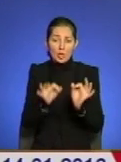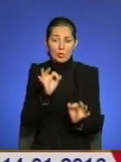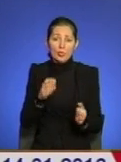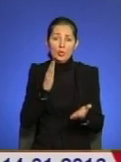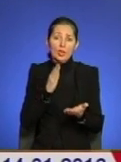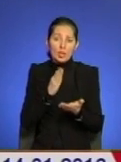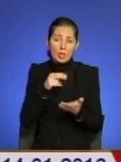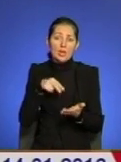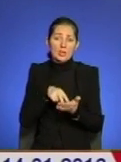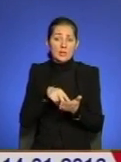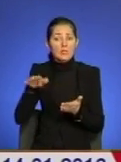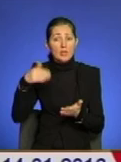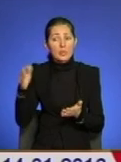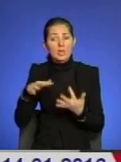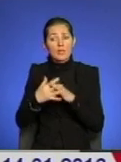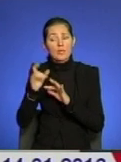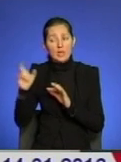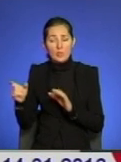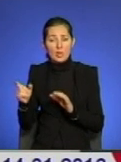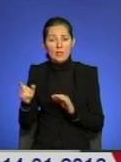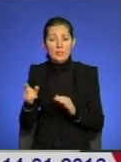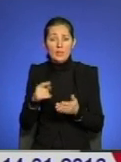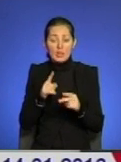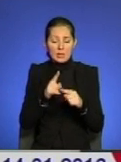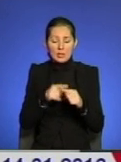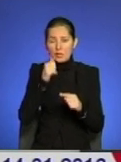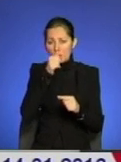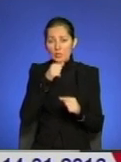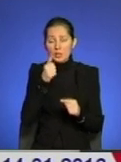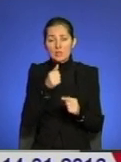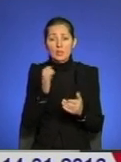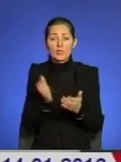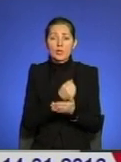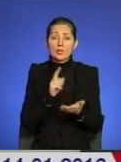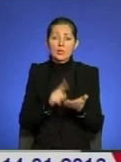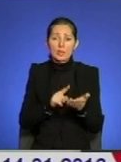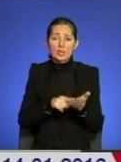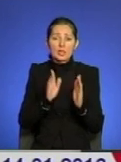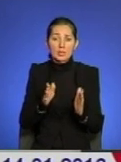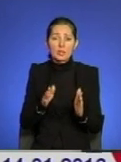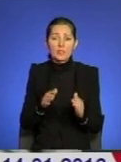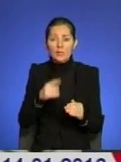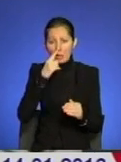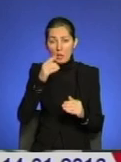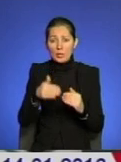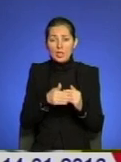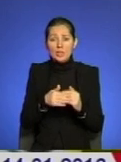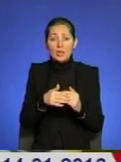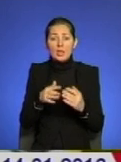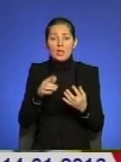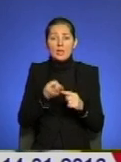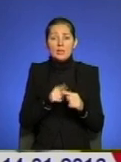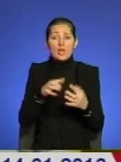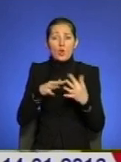Таким чином, за більш ніж півроку вдалося довести лише... Справді, наближений даний свинокомплекс досить